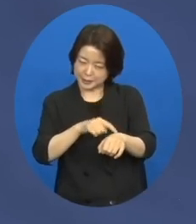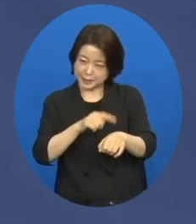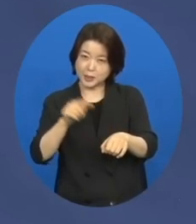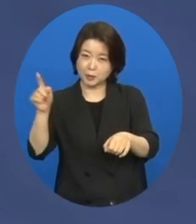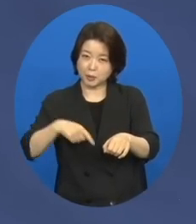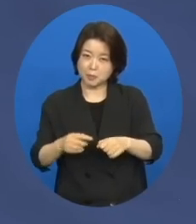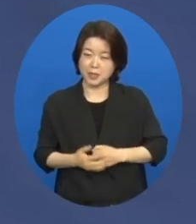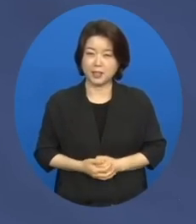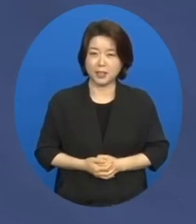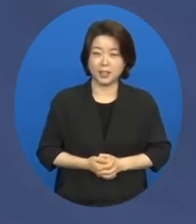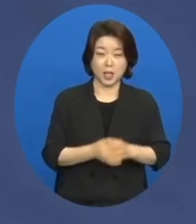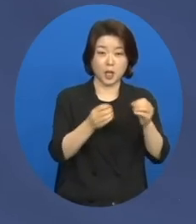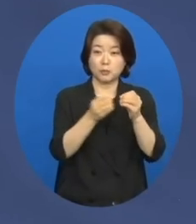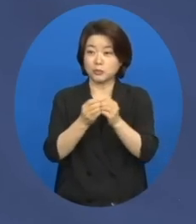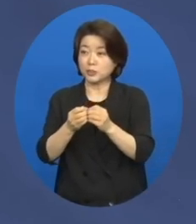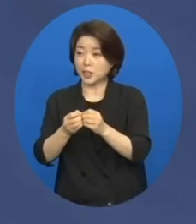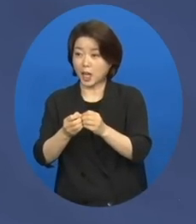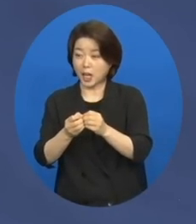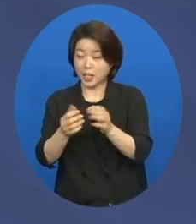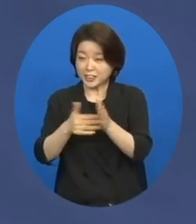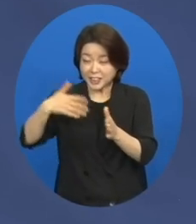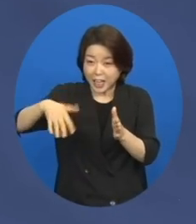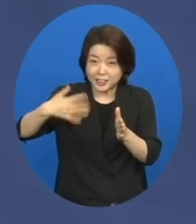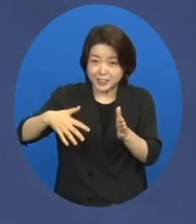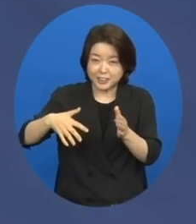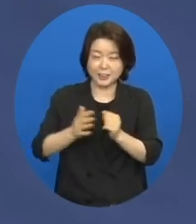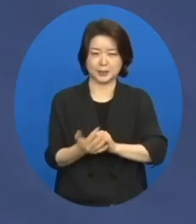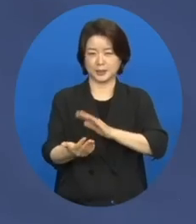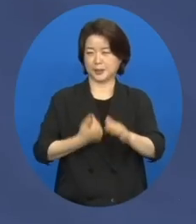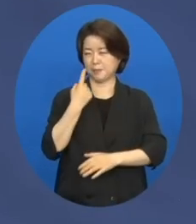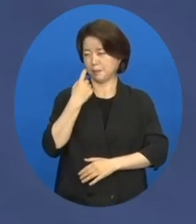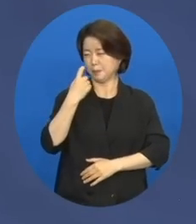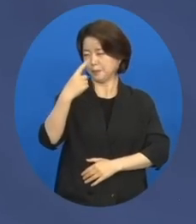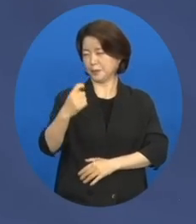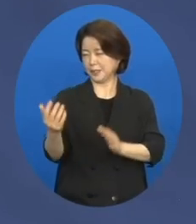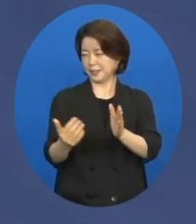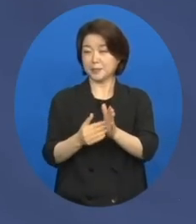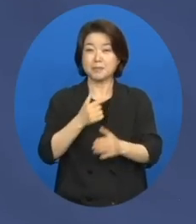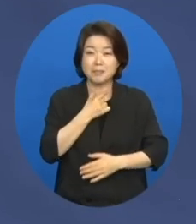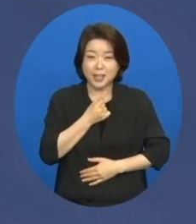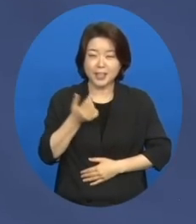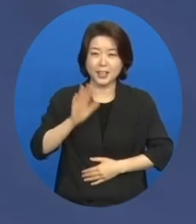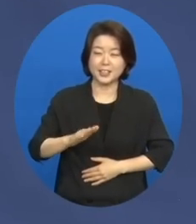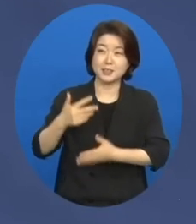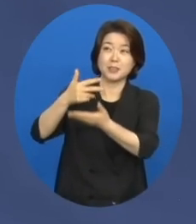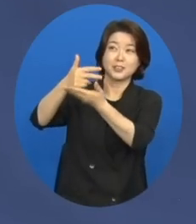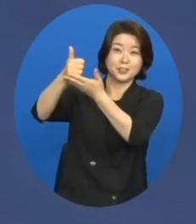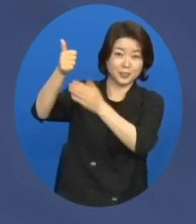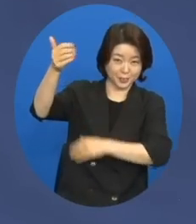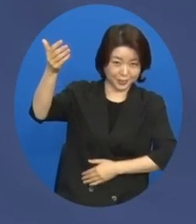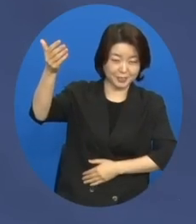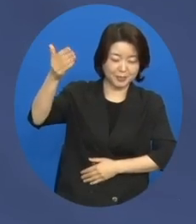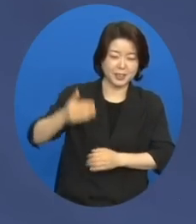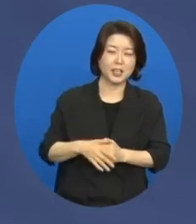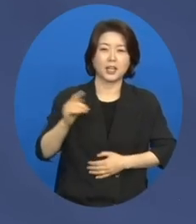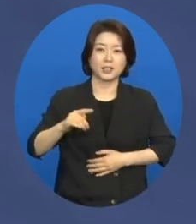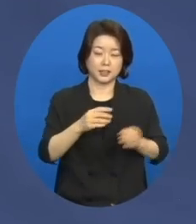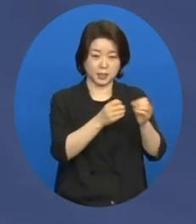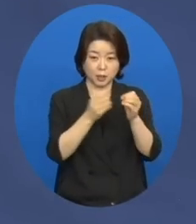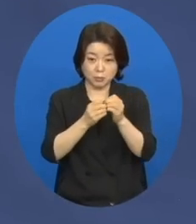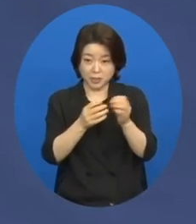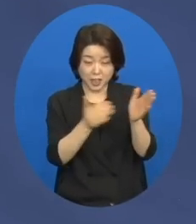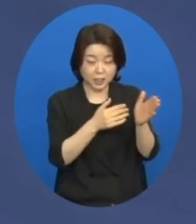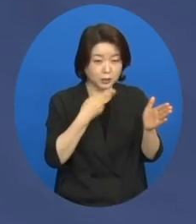다 안 맞춰지더라도, 물론 그 안에 멋있게 끝나기를 바라지만, 그러나 주님께서 하여튼 그때는 문장이 안